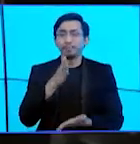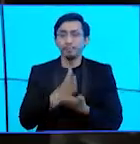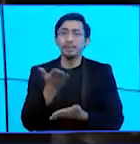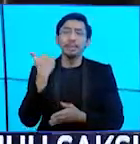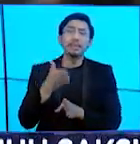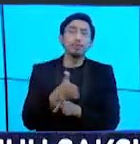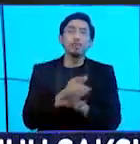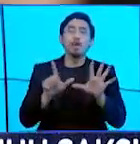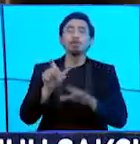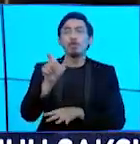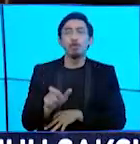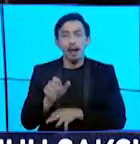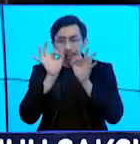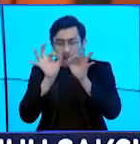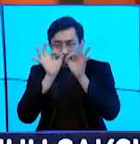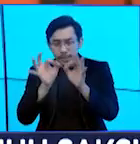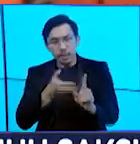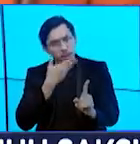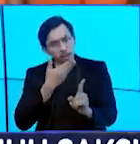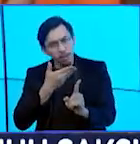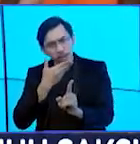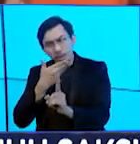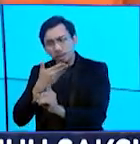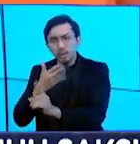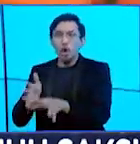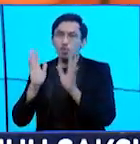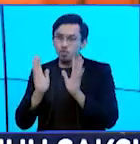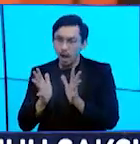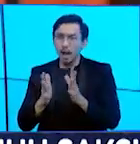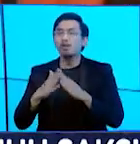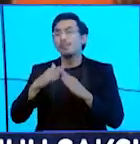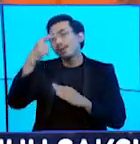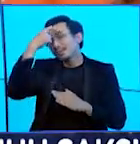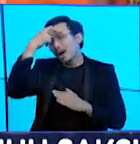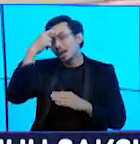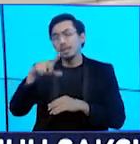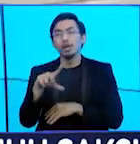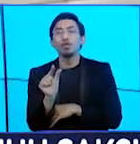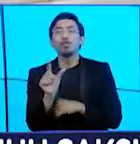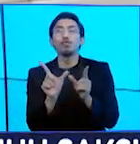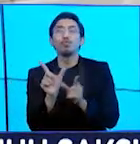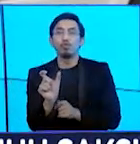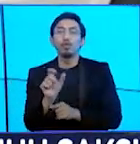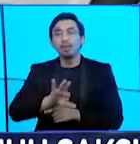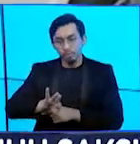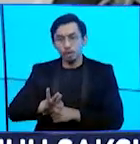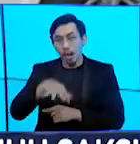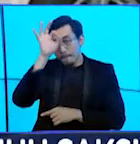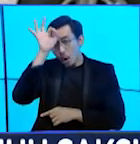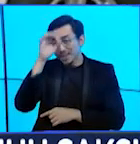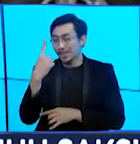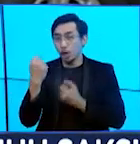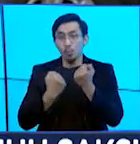saksi dalam kasus perampasan jenazah COVID-19 yang meninggal di Rumah Sakit Ila Galigo, Wotu. Polisi juga menyita 1 unit mobil